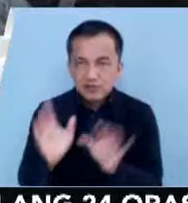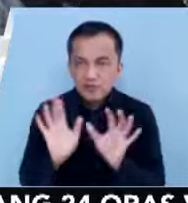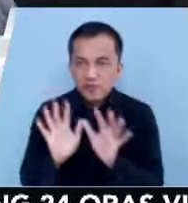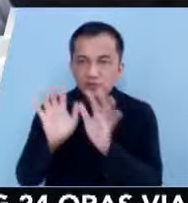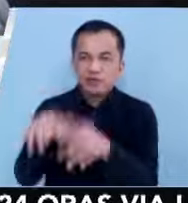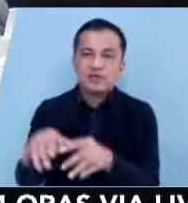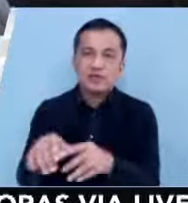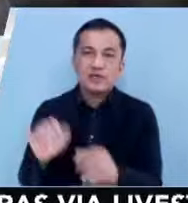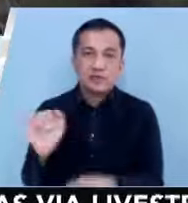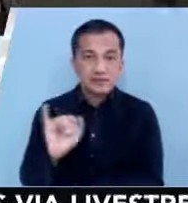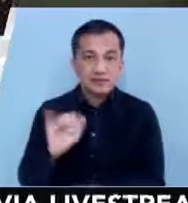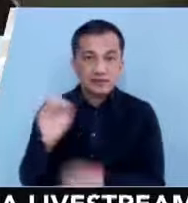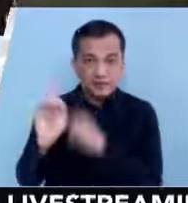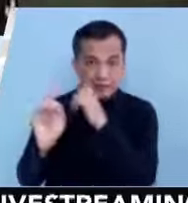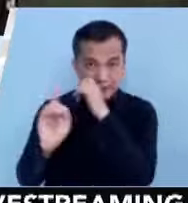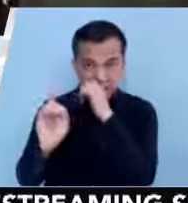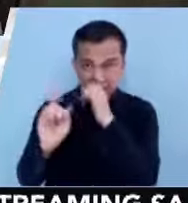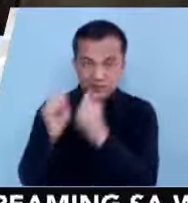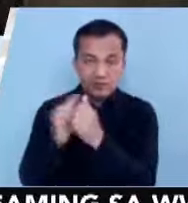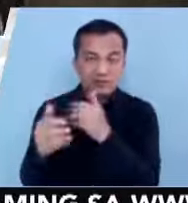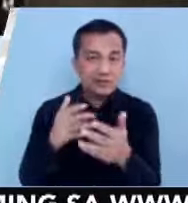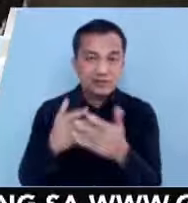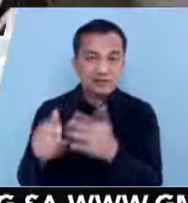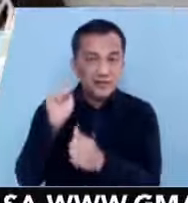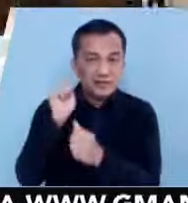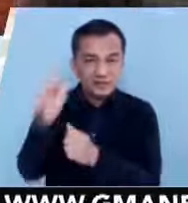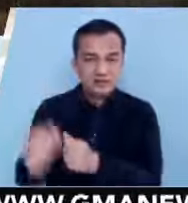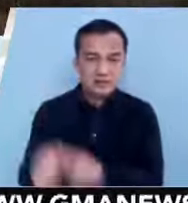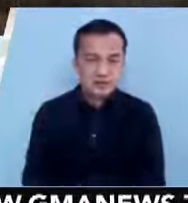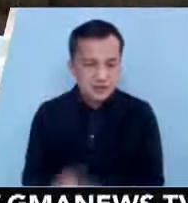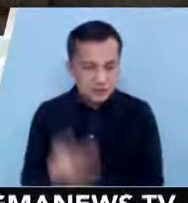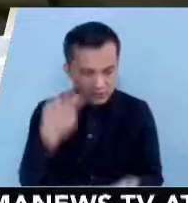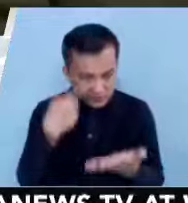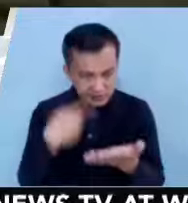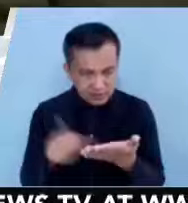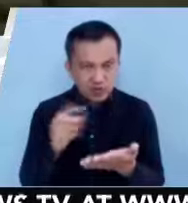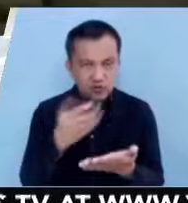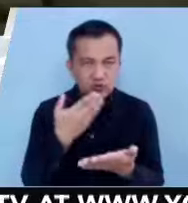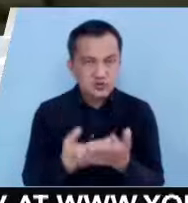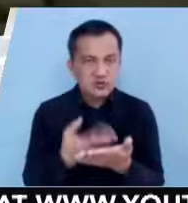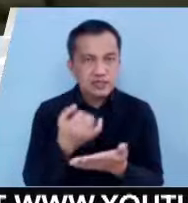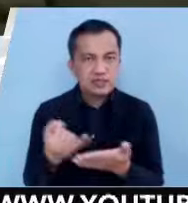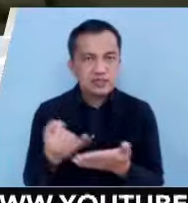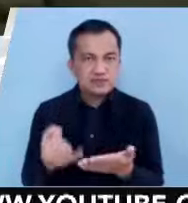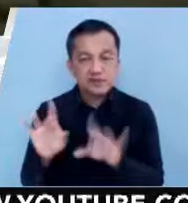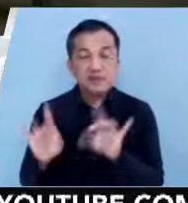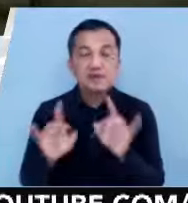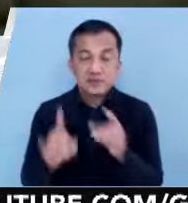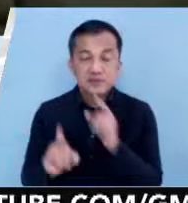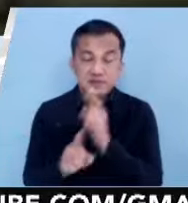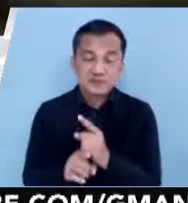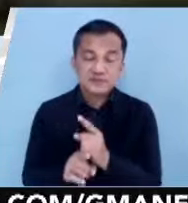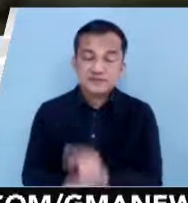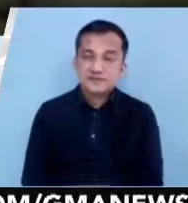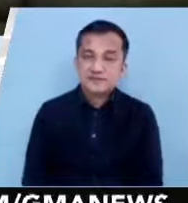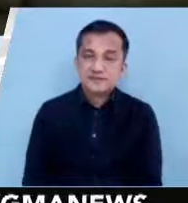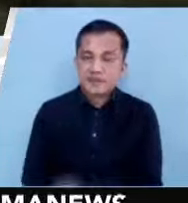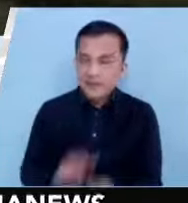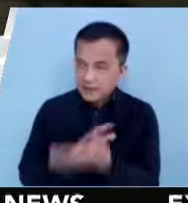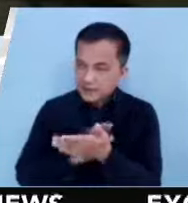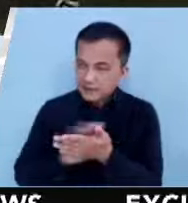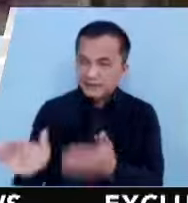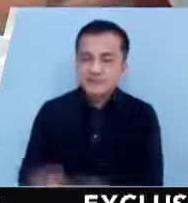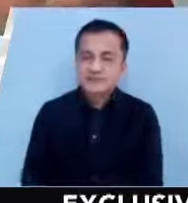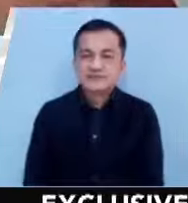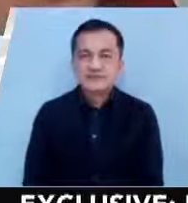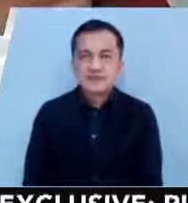Divisoria kahit malayo. Para makikita mo kung good item ba o hindi. Para po makapili ka po talaga ng maayos at saka talagang